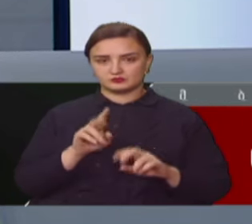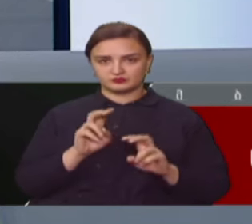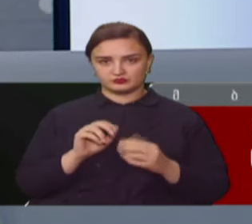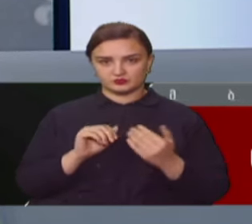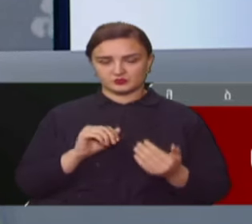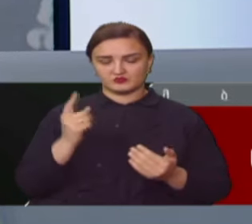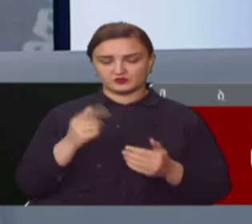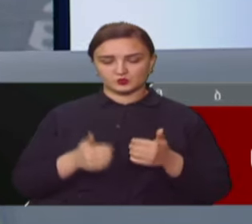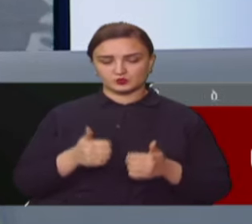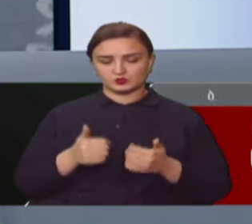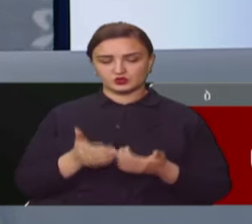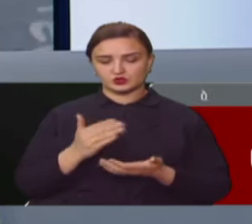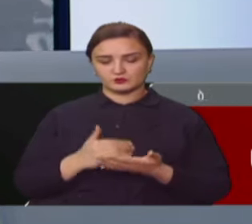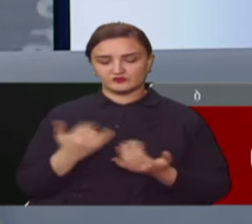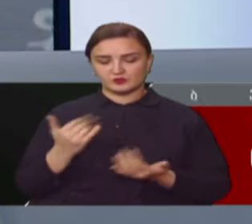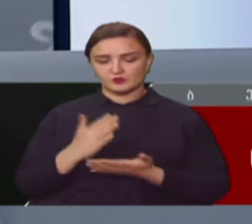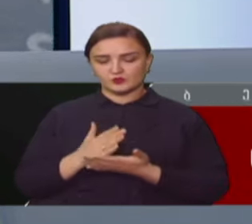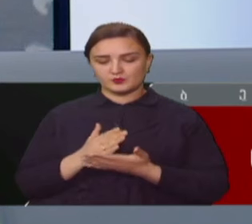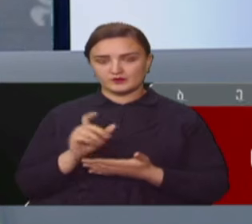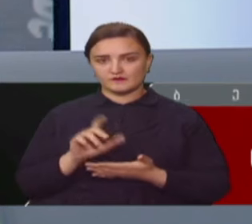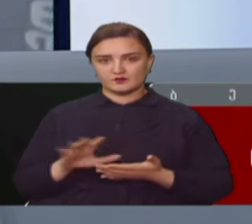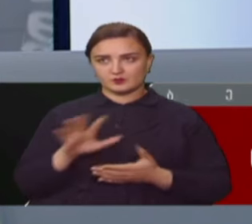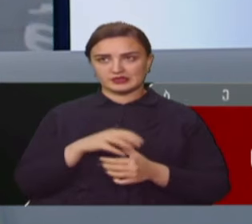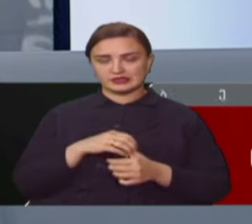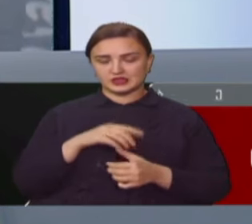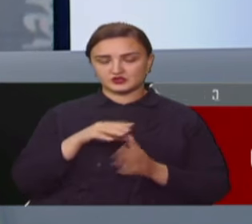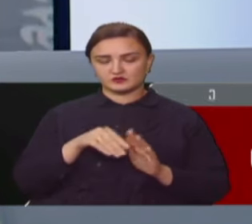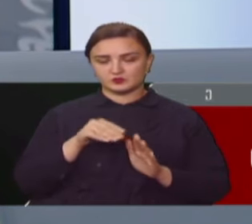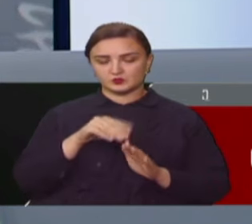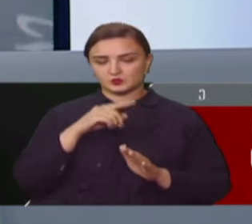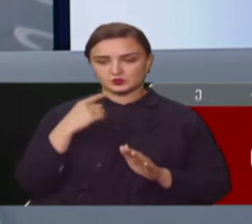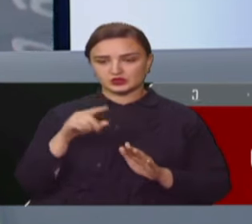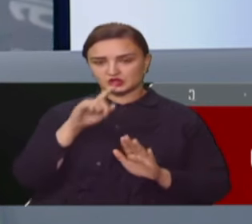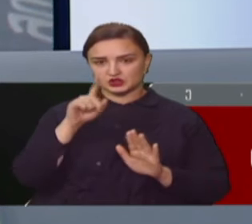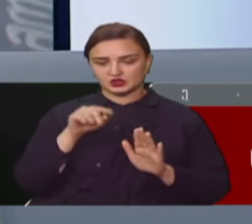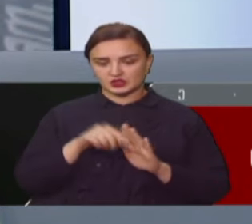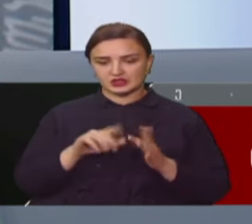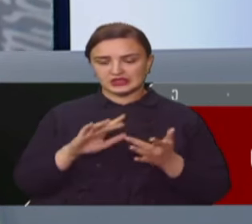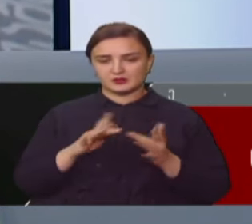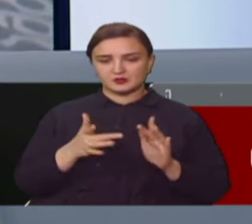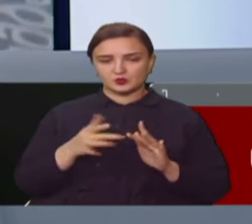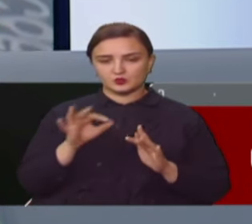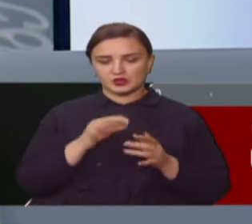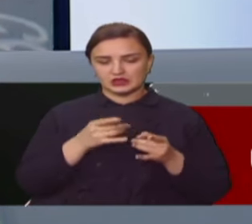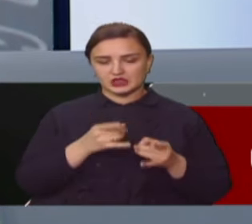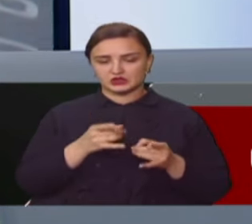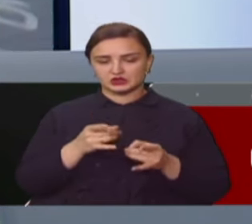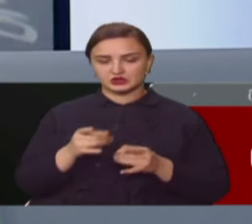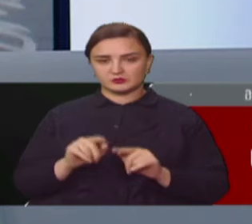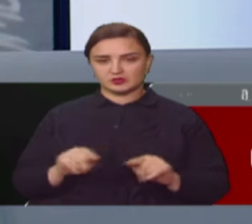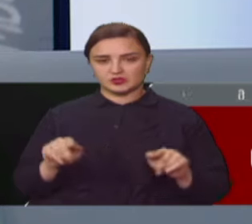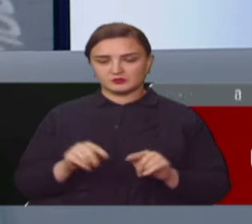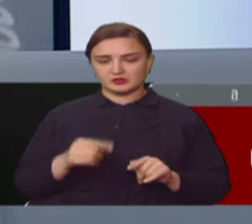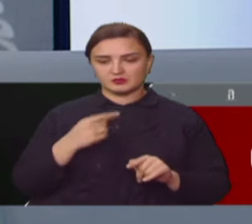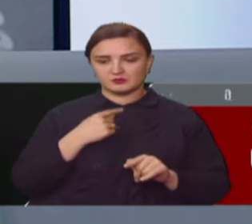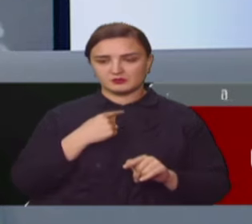პირველი ტურის შემდეგ მოქმედი პრეზიდენტი და ევროკავშირის ლიდერები არჩევნებში რუსეთის უპრეცედენტო ჩარევაზე, ჰიბრიდულ ტაქტიკაზე, დაშინების კამპანიაზე